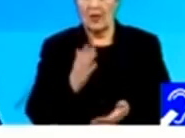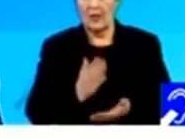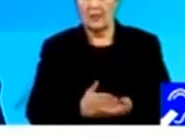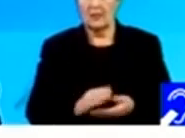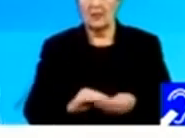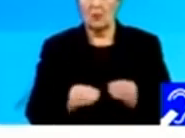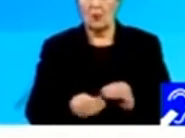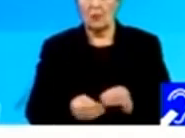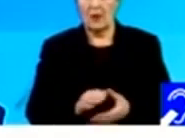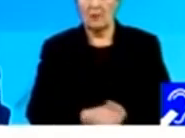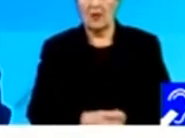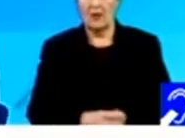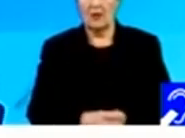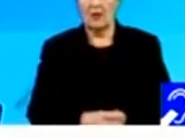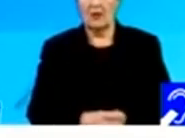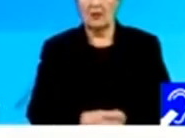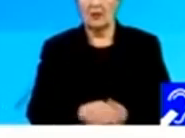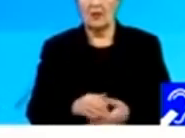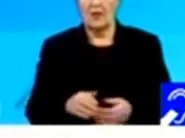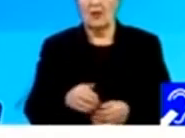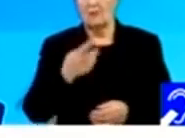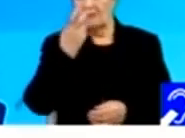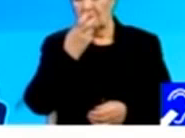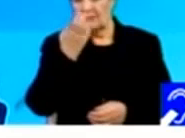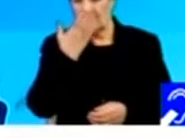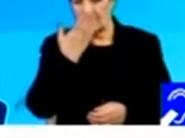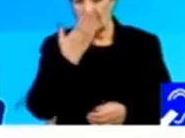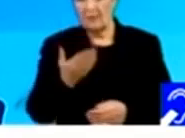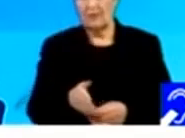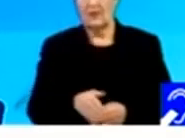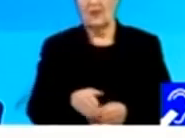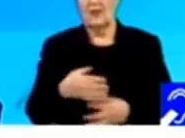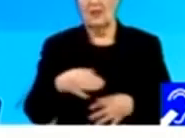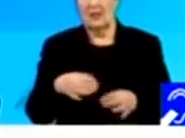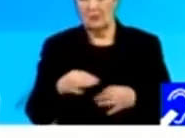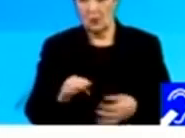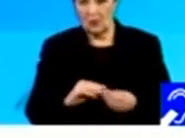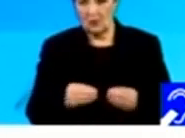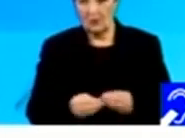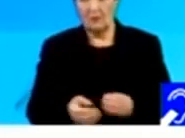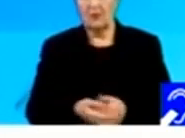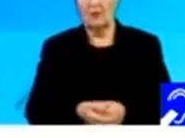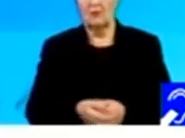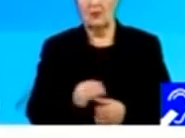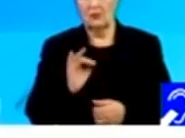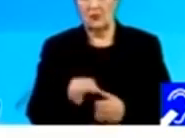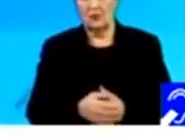problema stației de depurare și a mirosului urât din oraș și este problema transportului ineficient